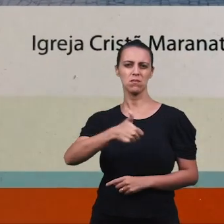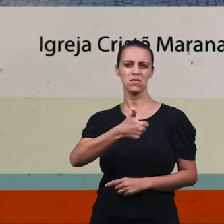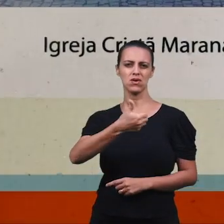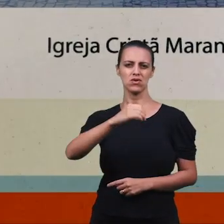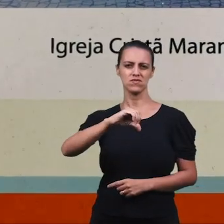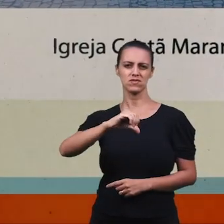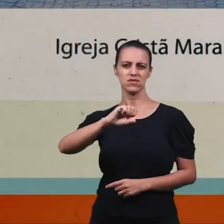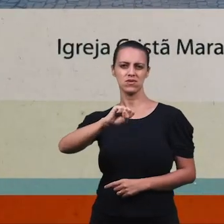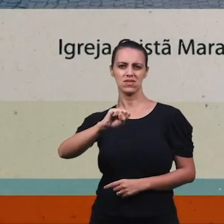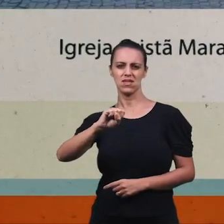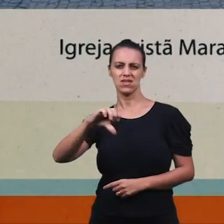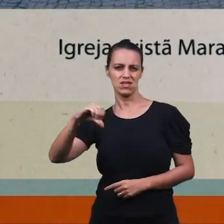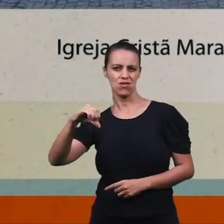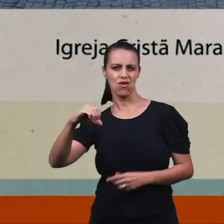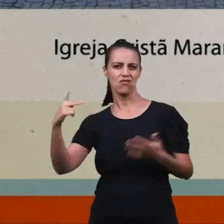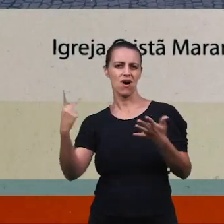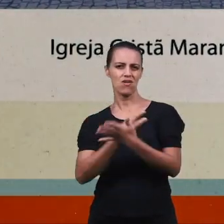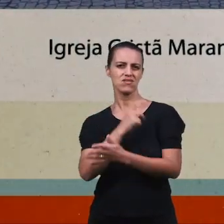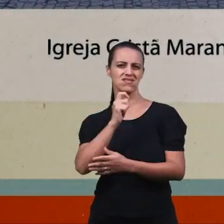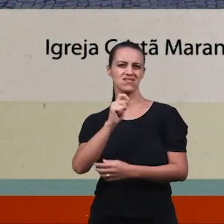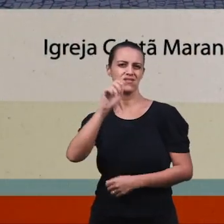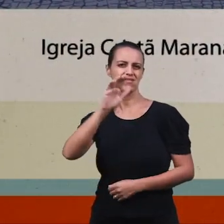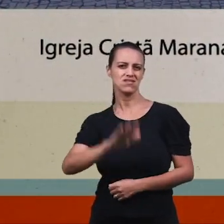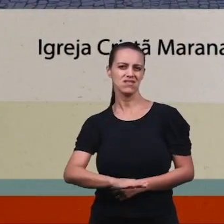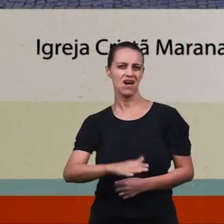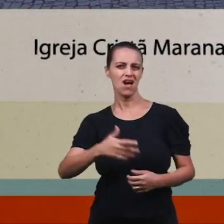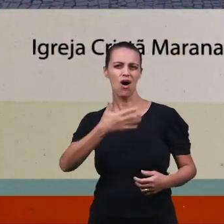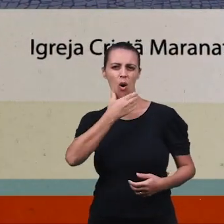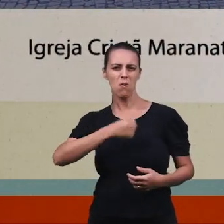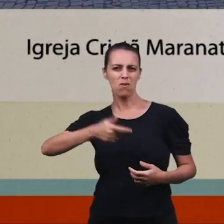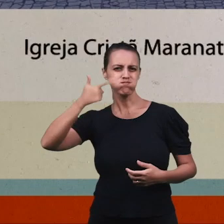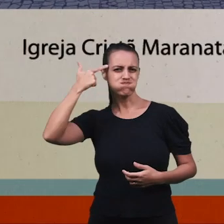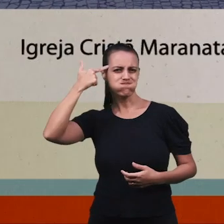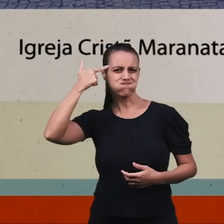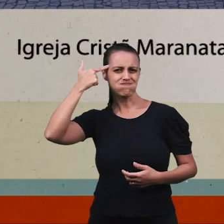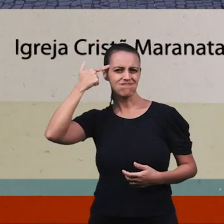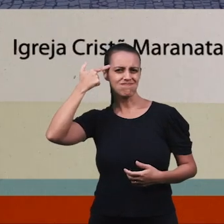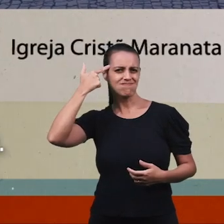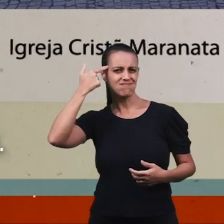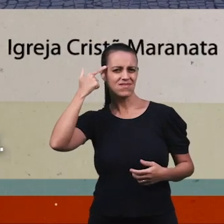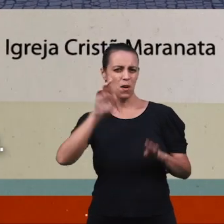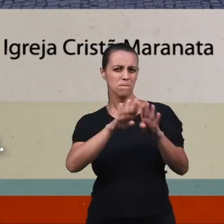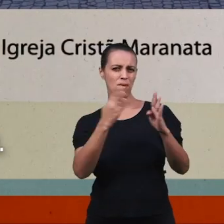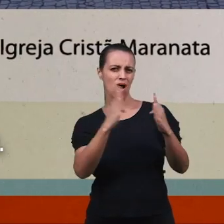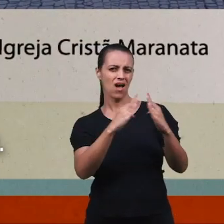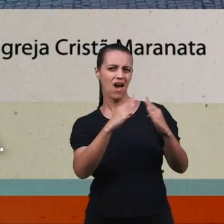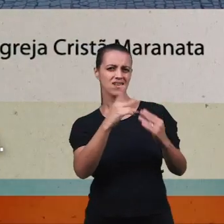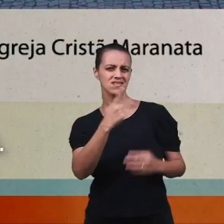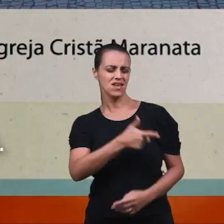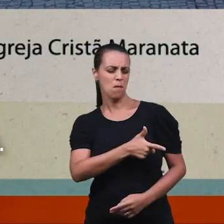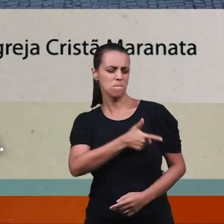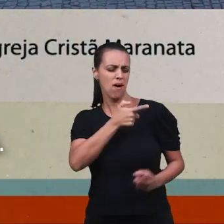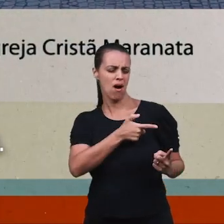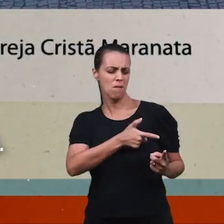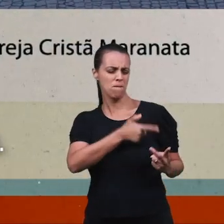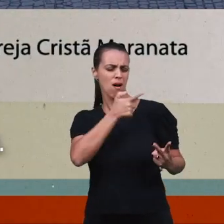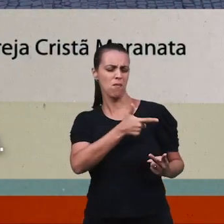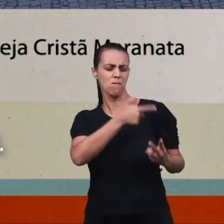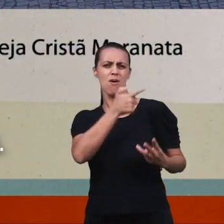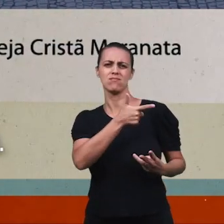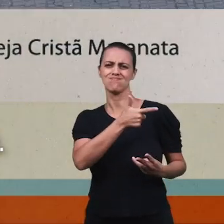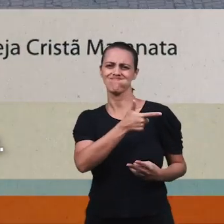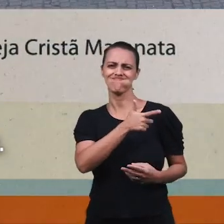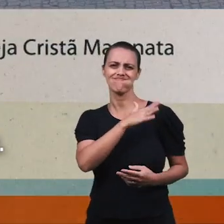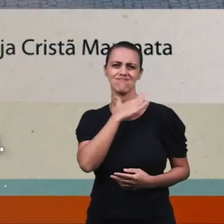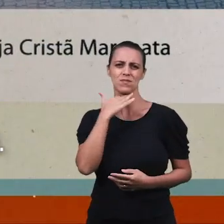de 1989, Licurgue a été pris par des bandits dans la porte de sa maison.